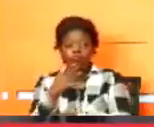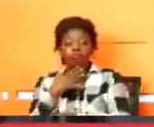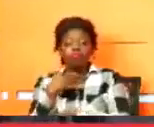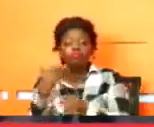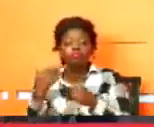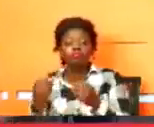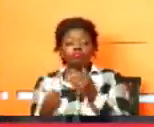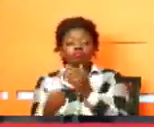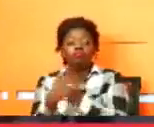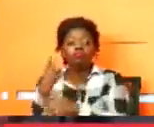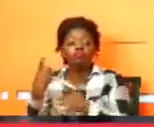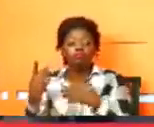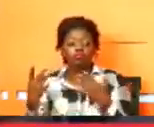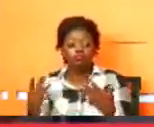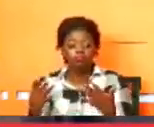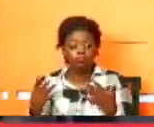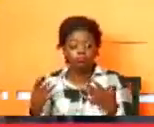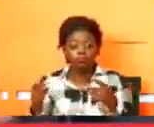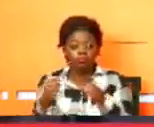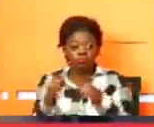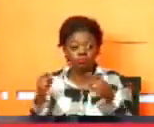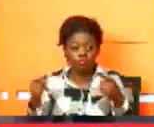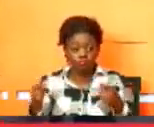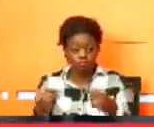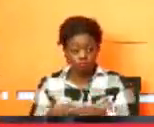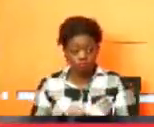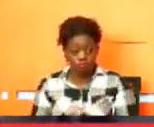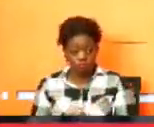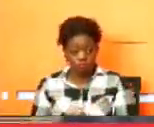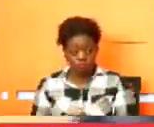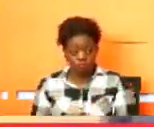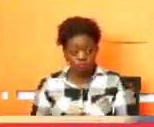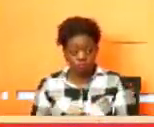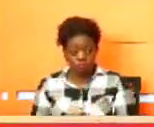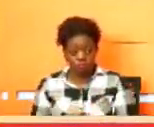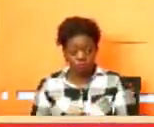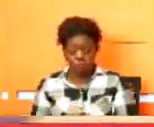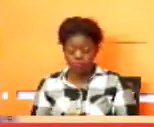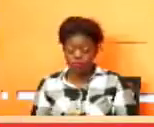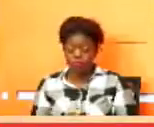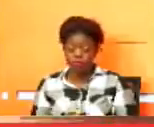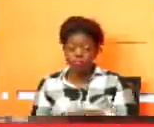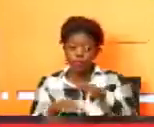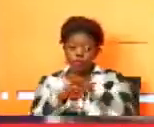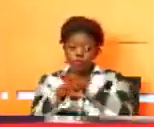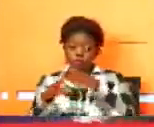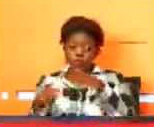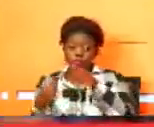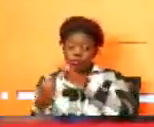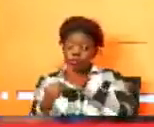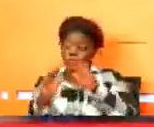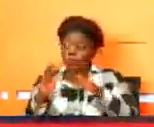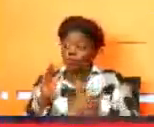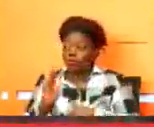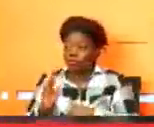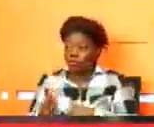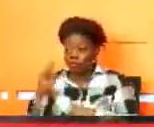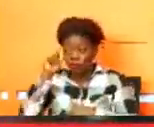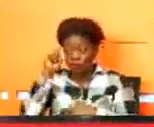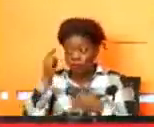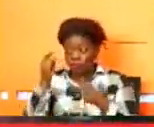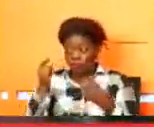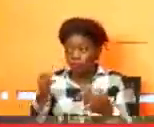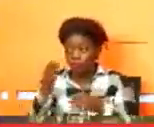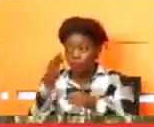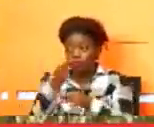the opportunity such as resettlement and there is abuse in resettlement rights. Okusinzira ku Muhammad Mbera Jebisamu, Chibalo Santi